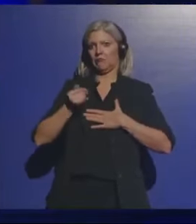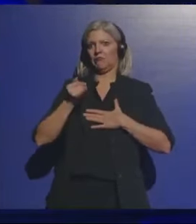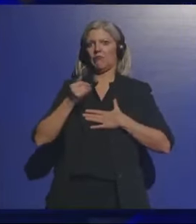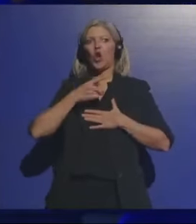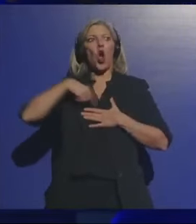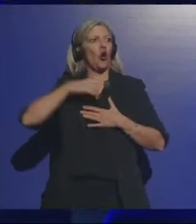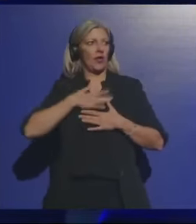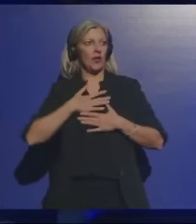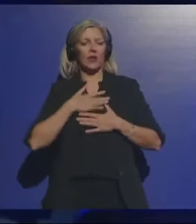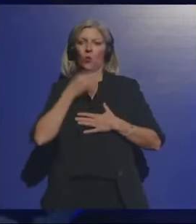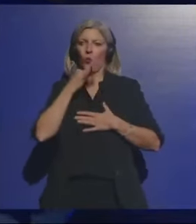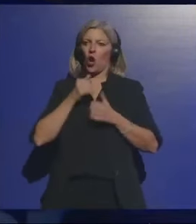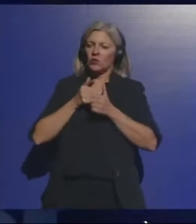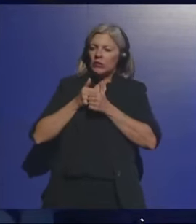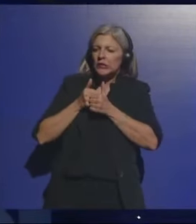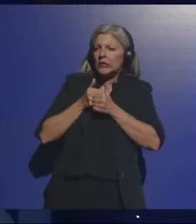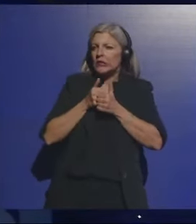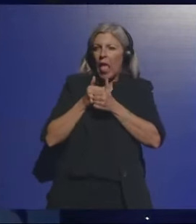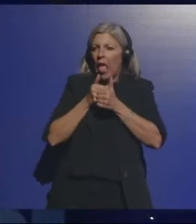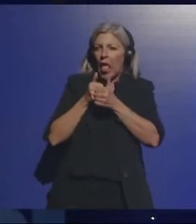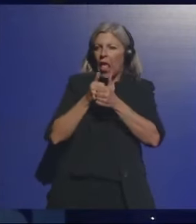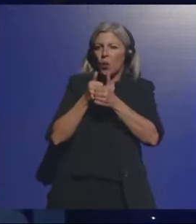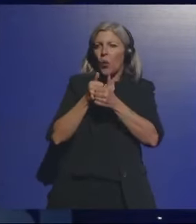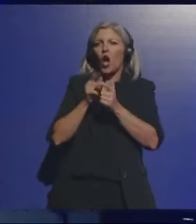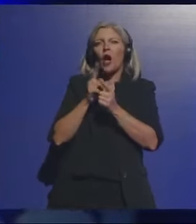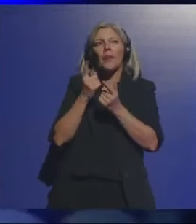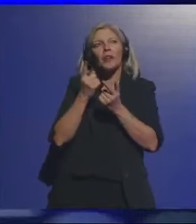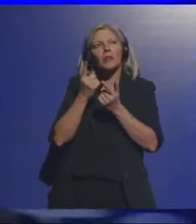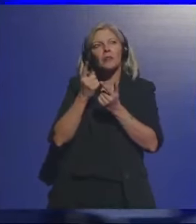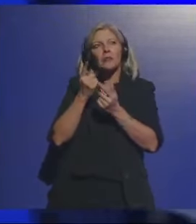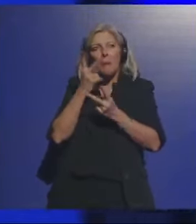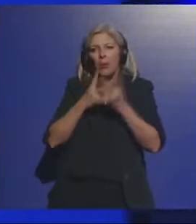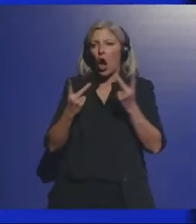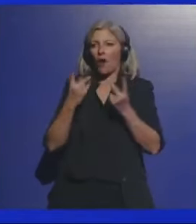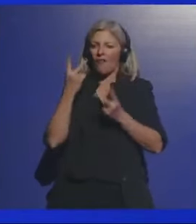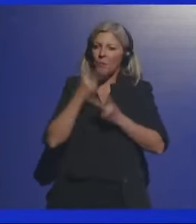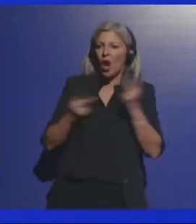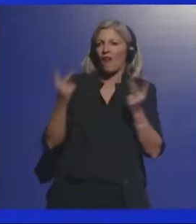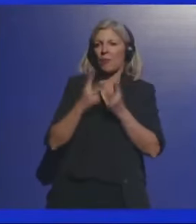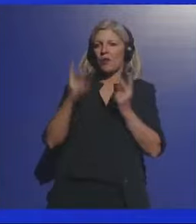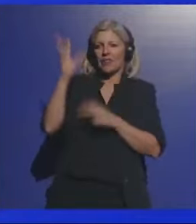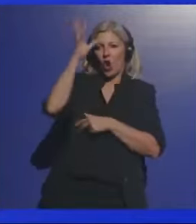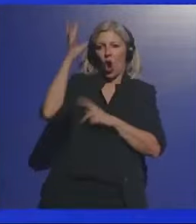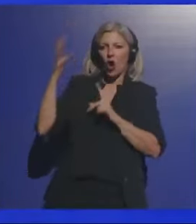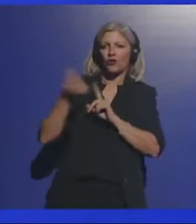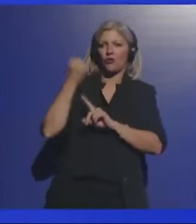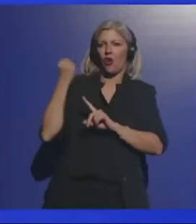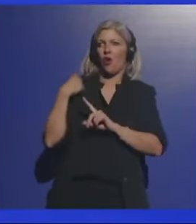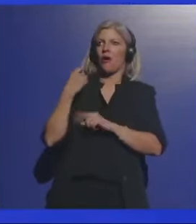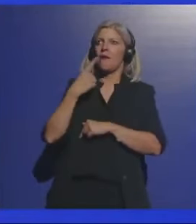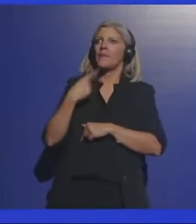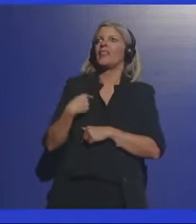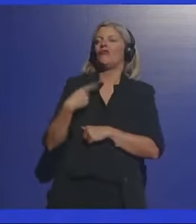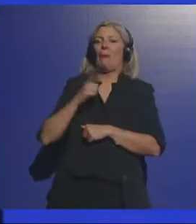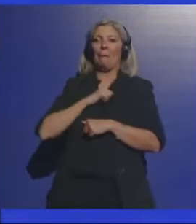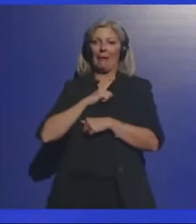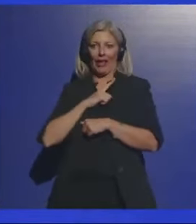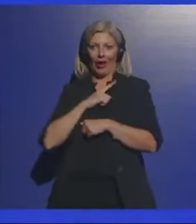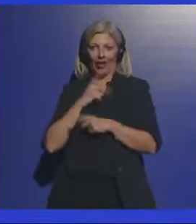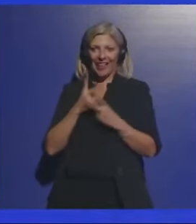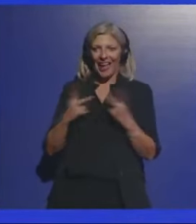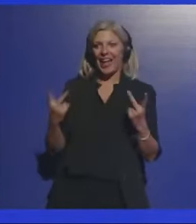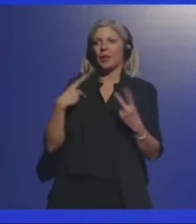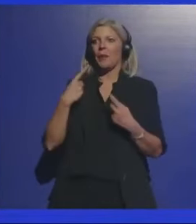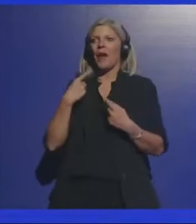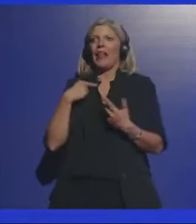sogni vengono da noi e quindi in qualche modo ci stanno dicendo che cosa possiamo essere che cosa siamo cosa